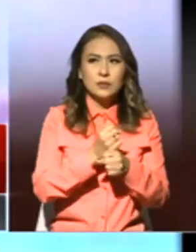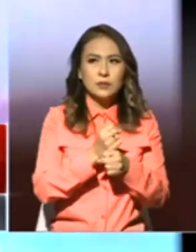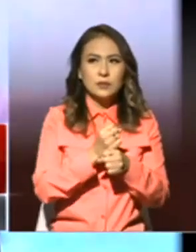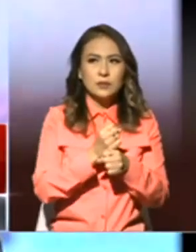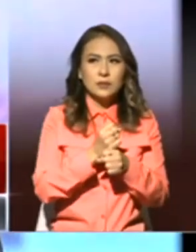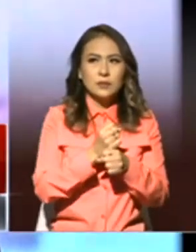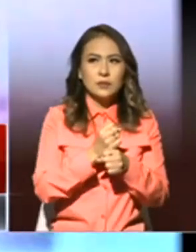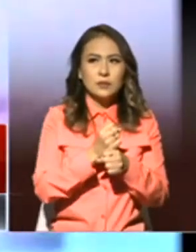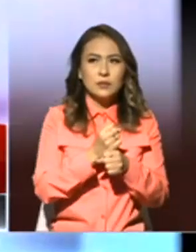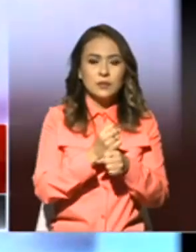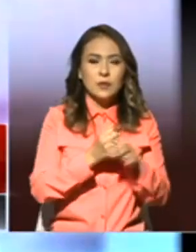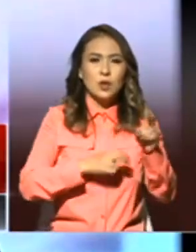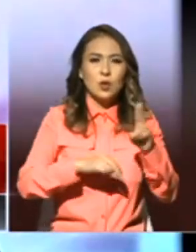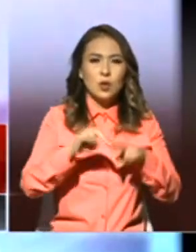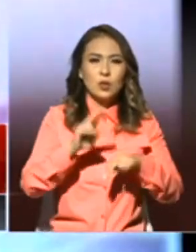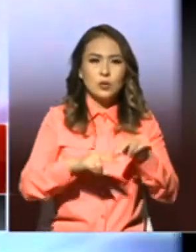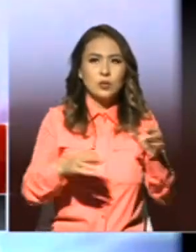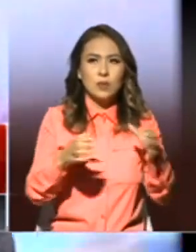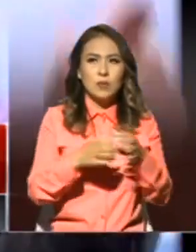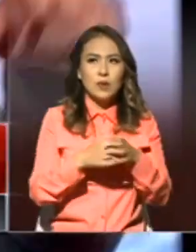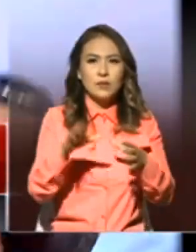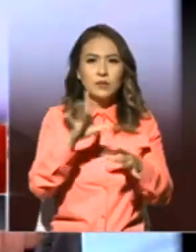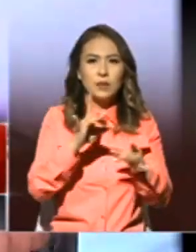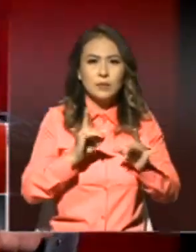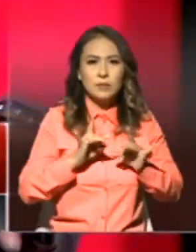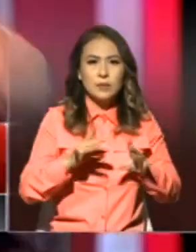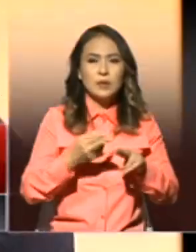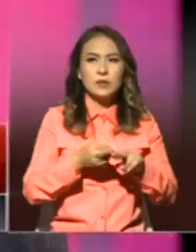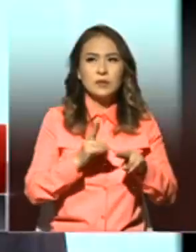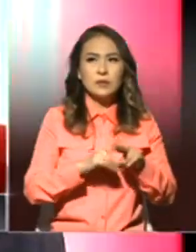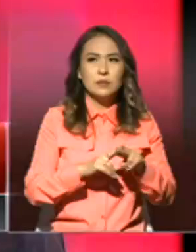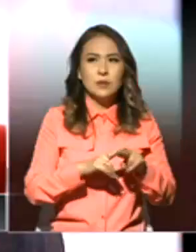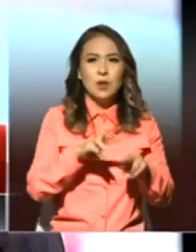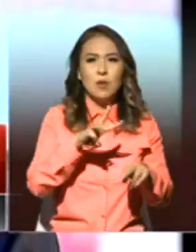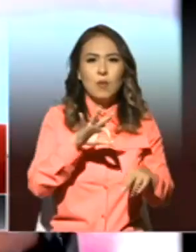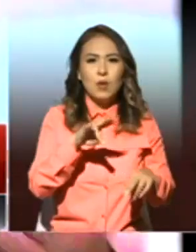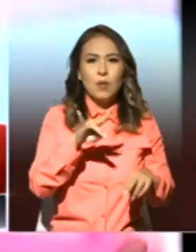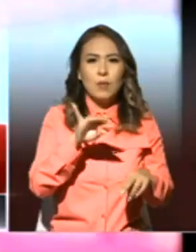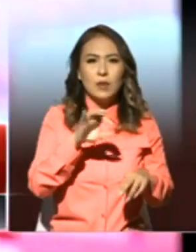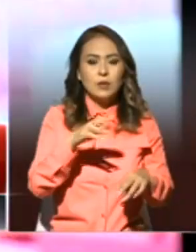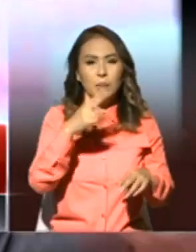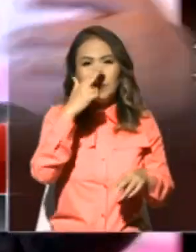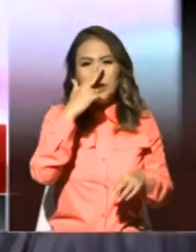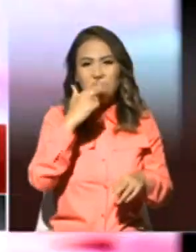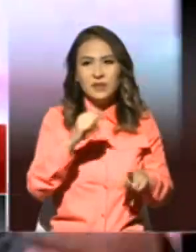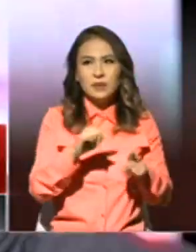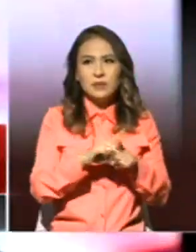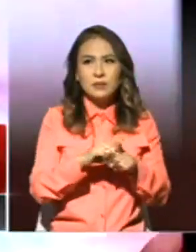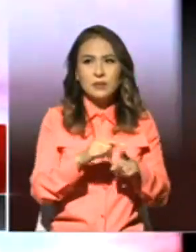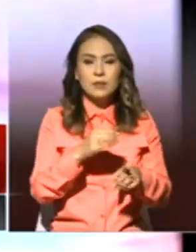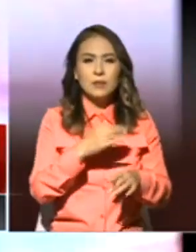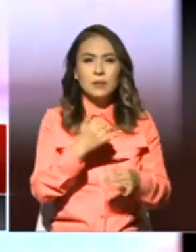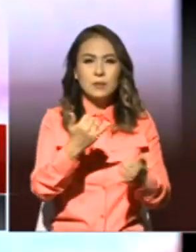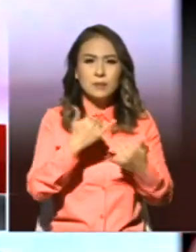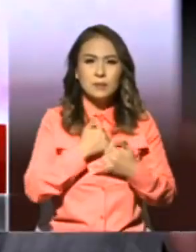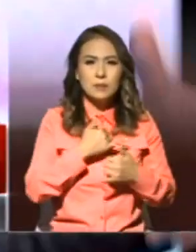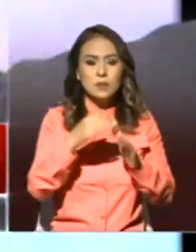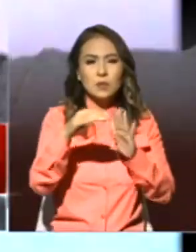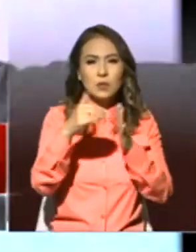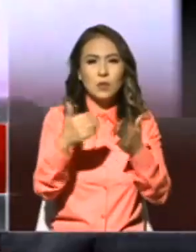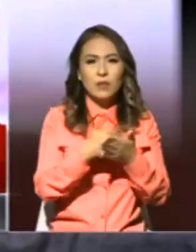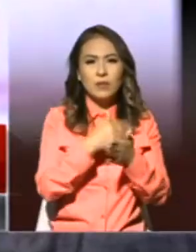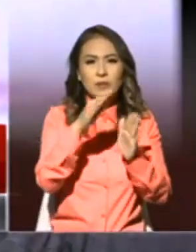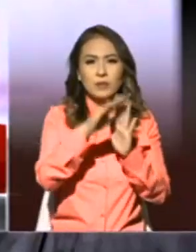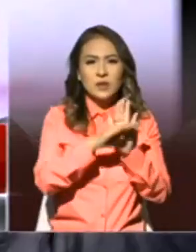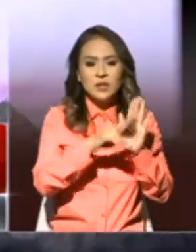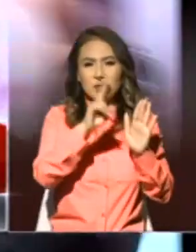апаратқан сияқты. Құрылыс компанияларының кәрі жан шығып жатқан, кейбір құрылыс компаниялары монополист болып алған, үйреніп алған, ал енді бізге жаңа бағдарлама беріңдер. Өткен жыл